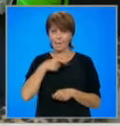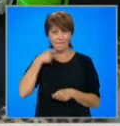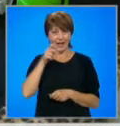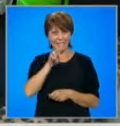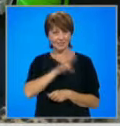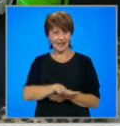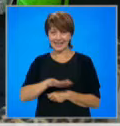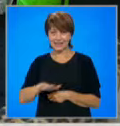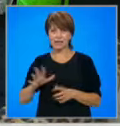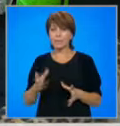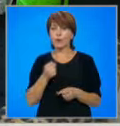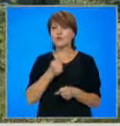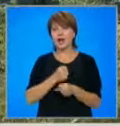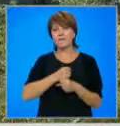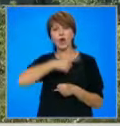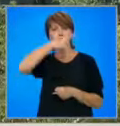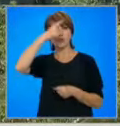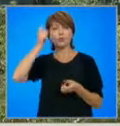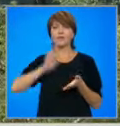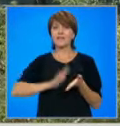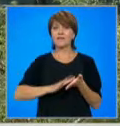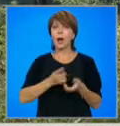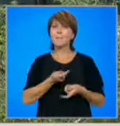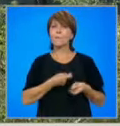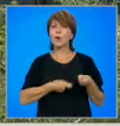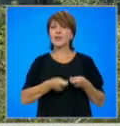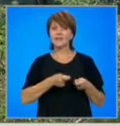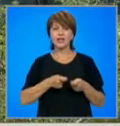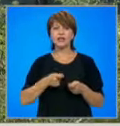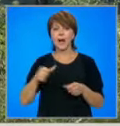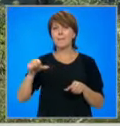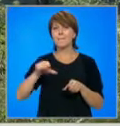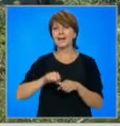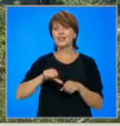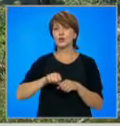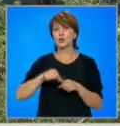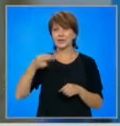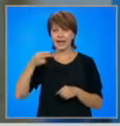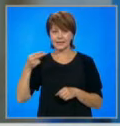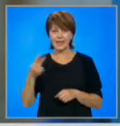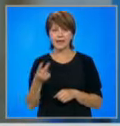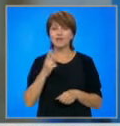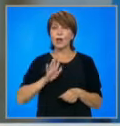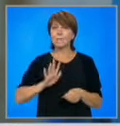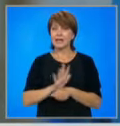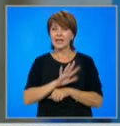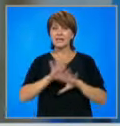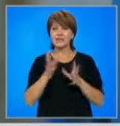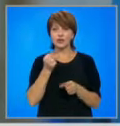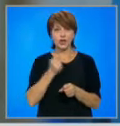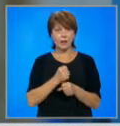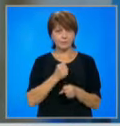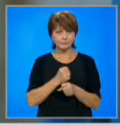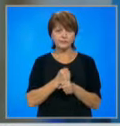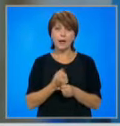две деца започва работа на трудов договор като продавач в малка бензиностанция. През 2015 всички работници са накарани